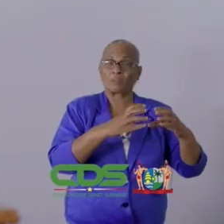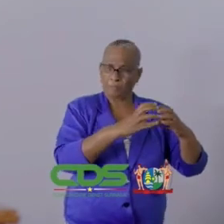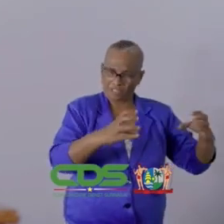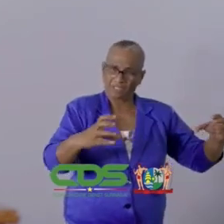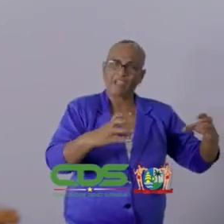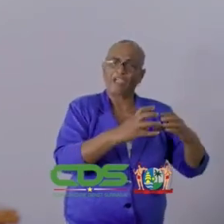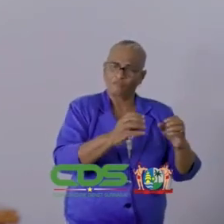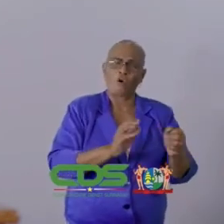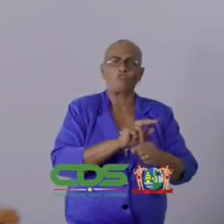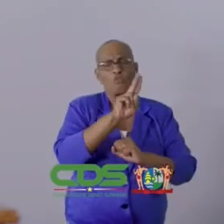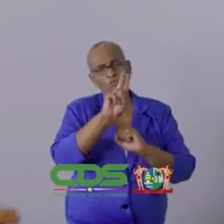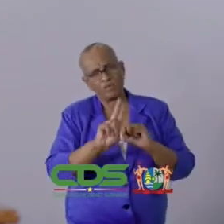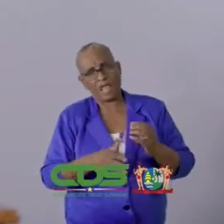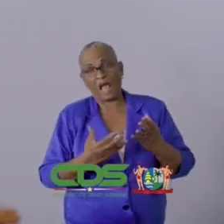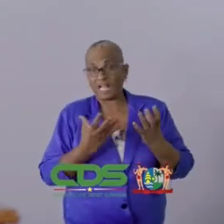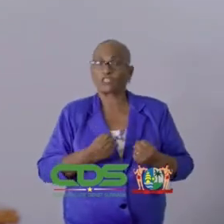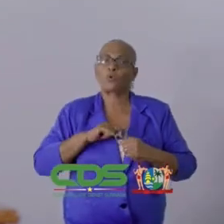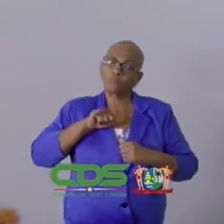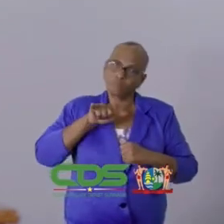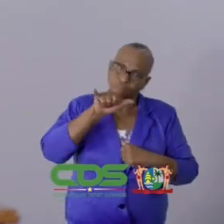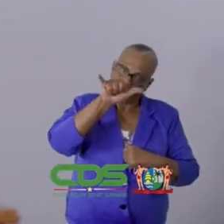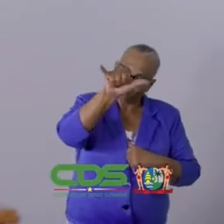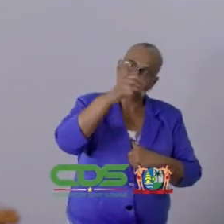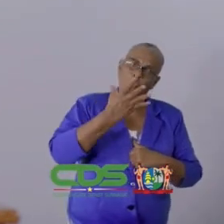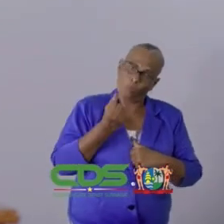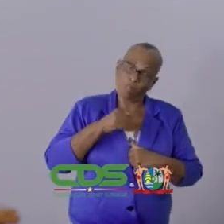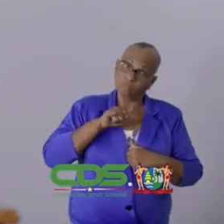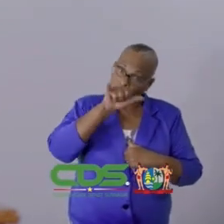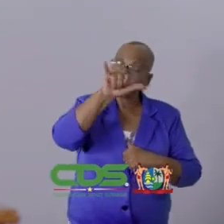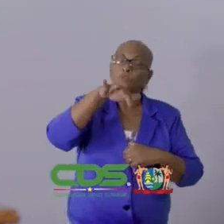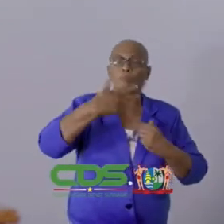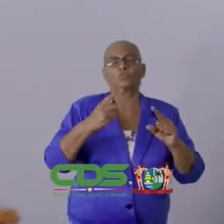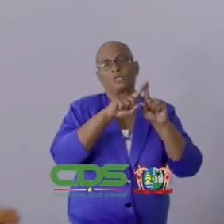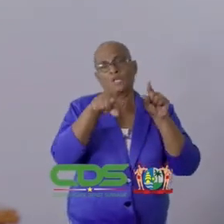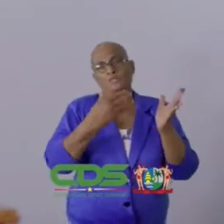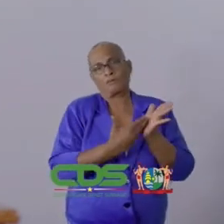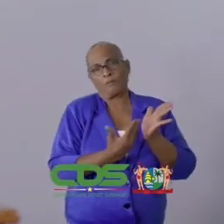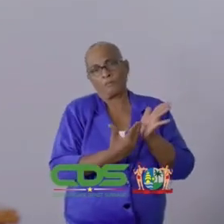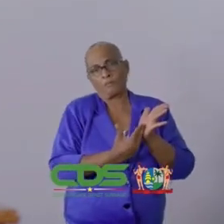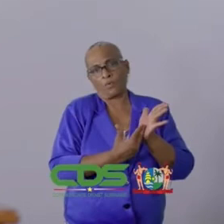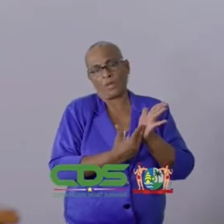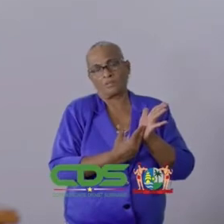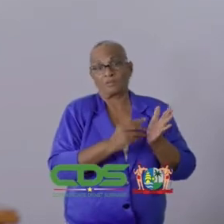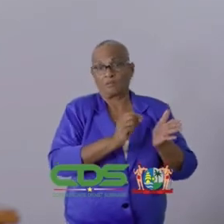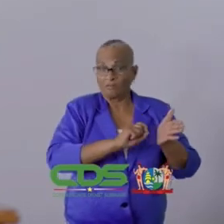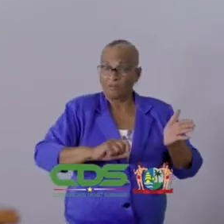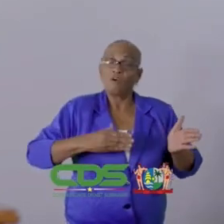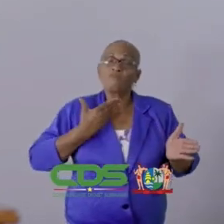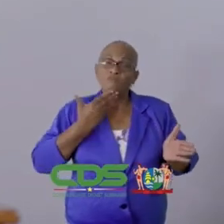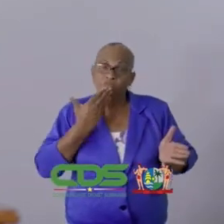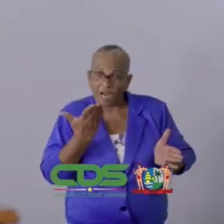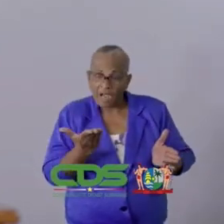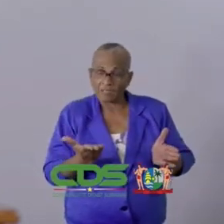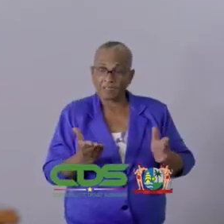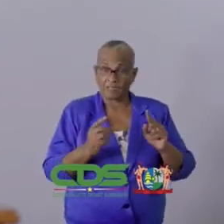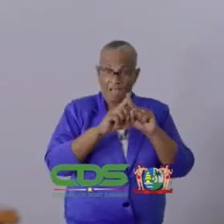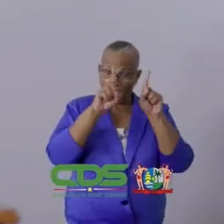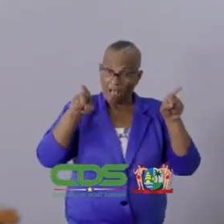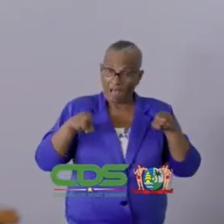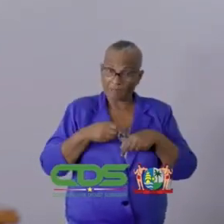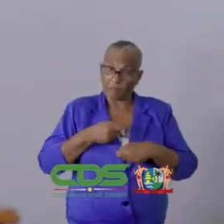desbetreffende autoriteiten indien u wilt afreizen. De precieze voorschriften worden u medegedeeld